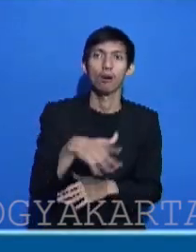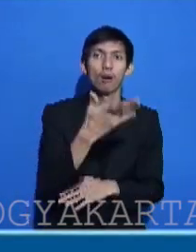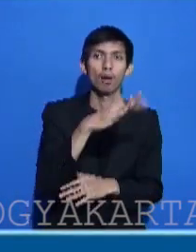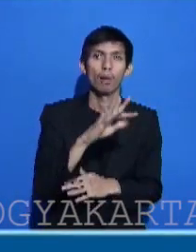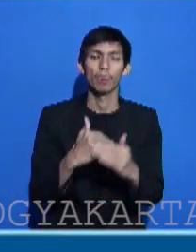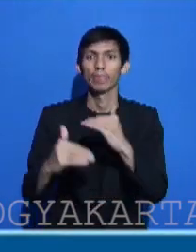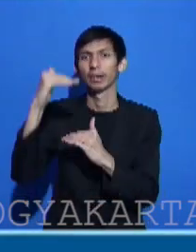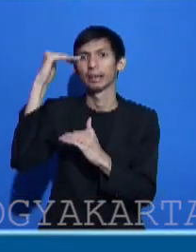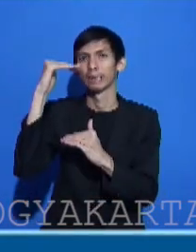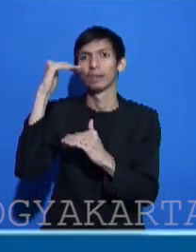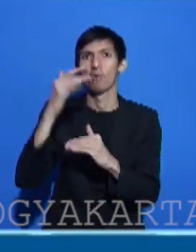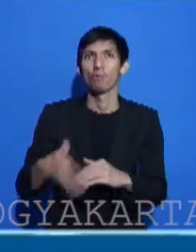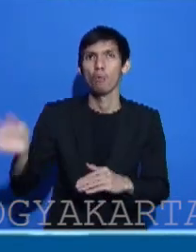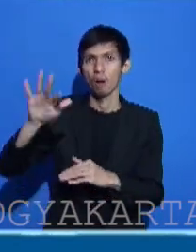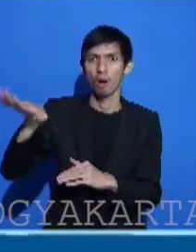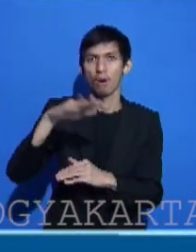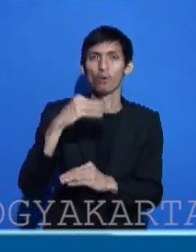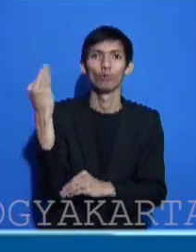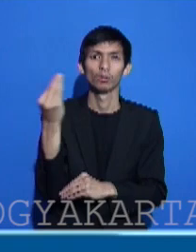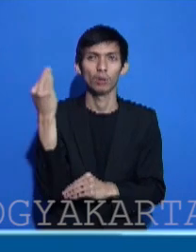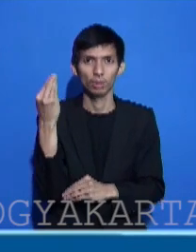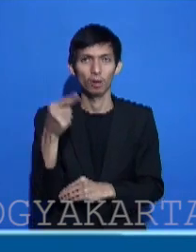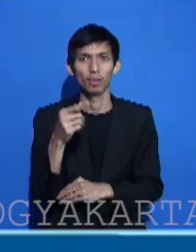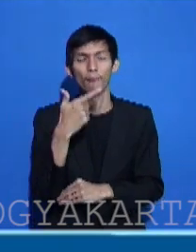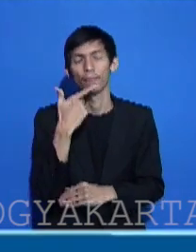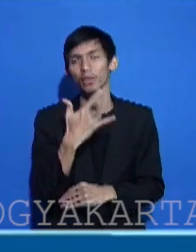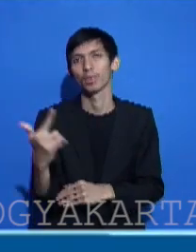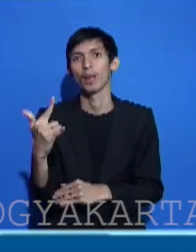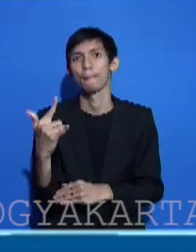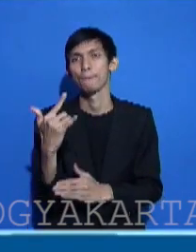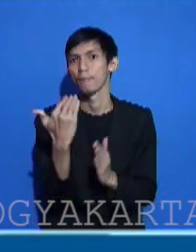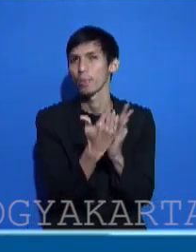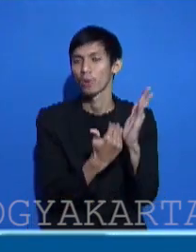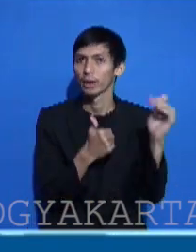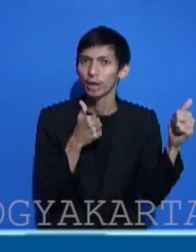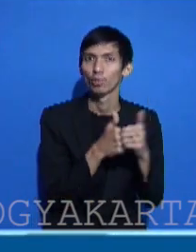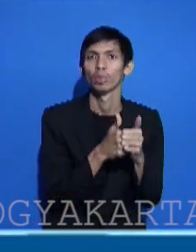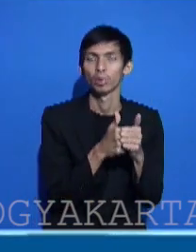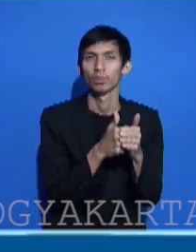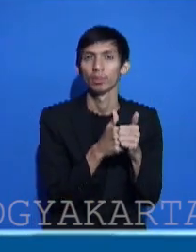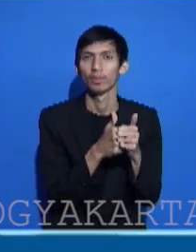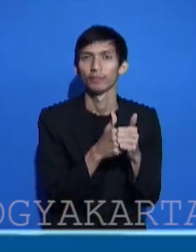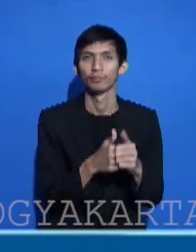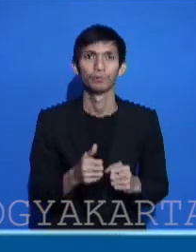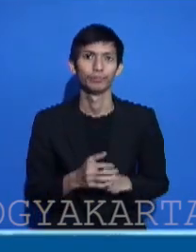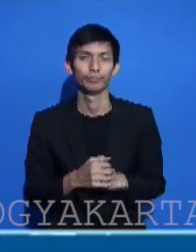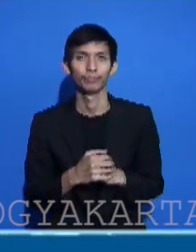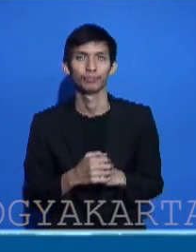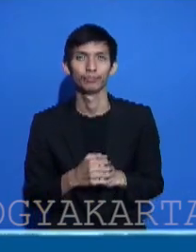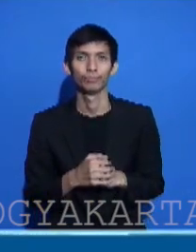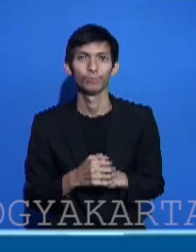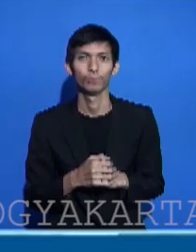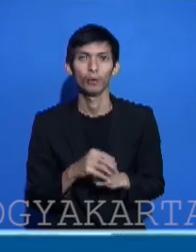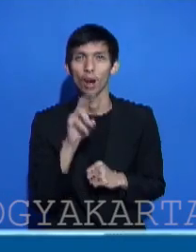inggil. Wisatawan kasuwun tetep netepi pernatan ingkang wonten. Kejawi menika ugi